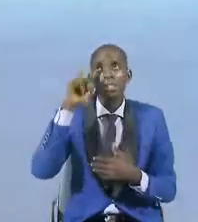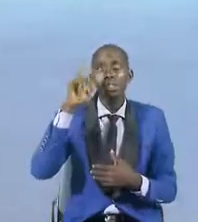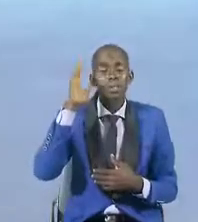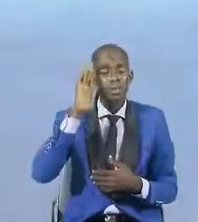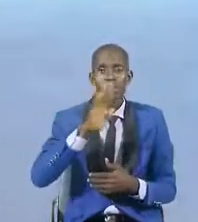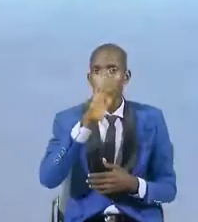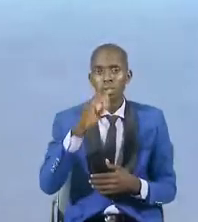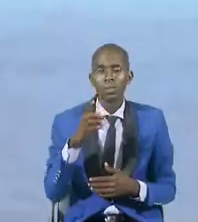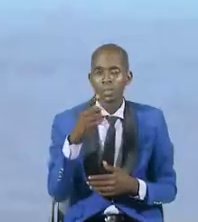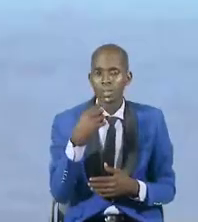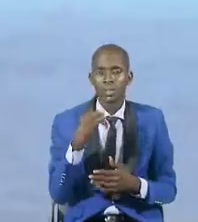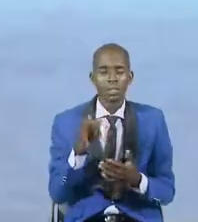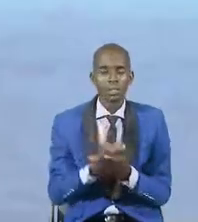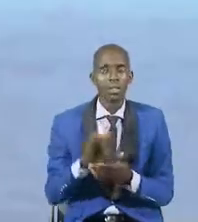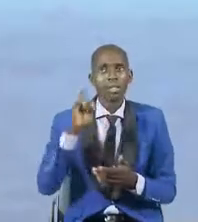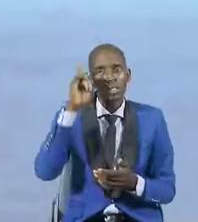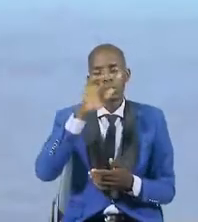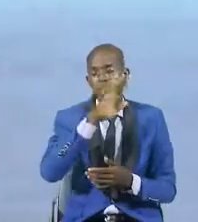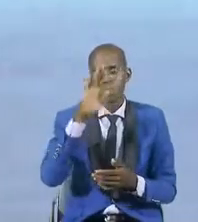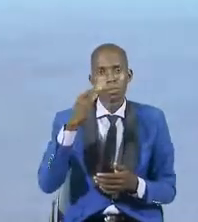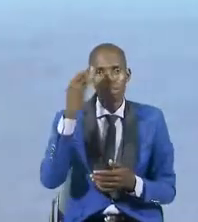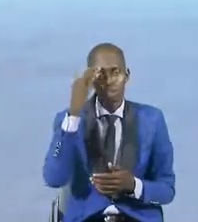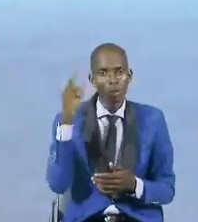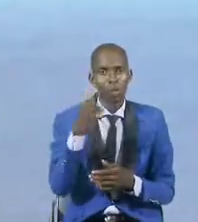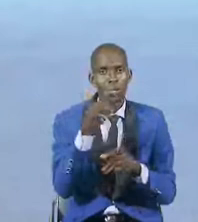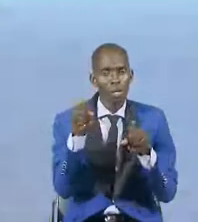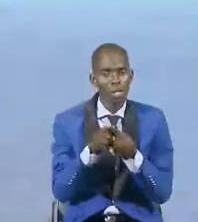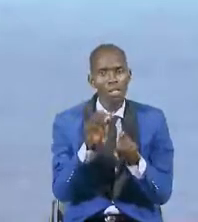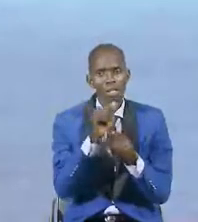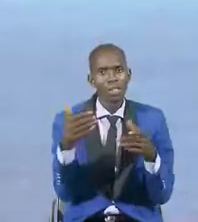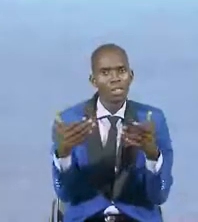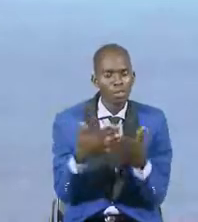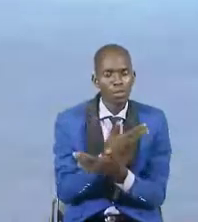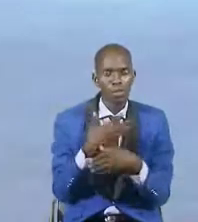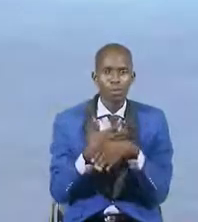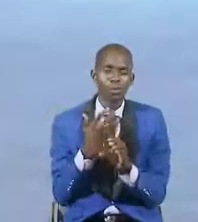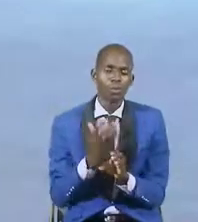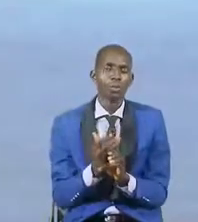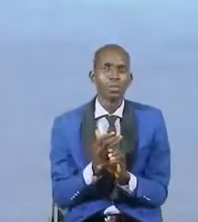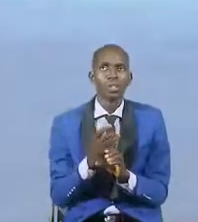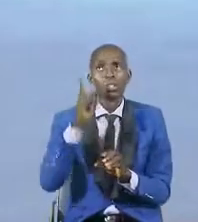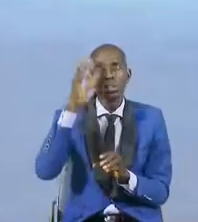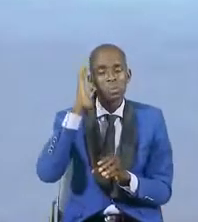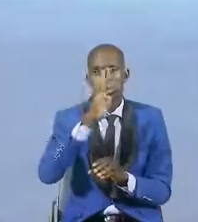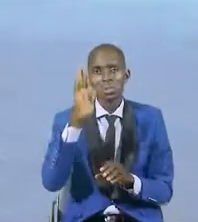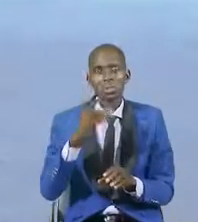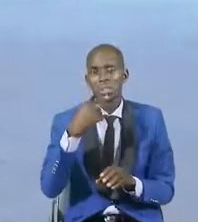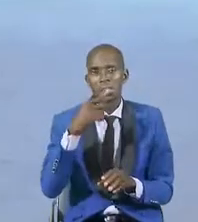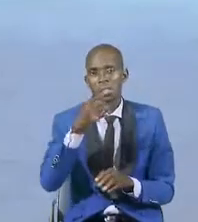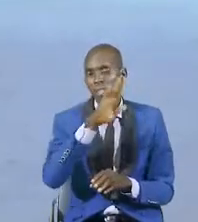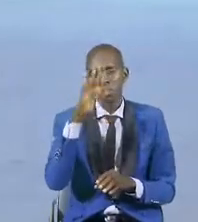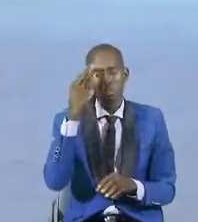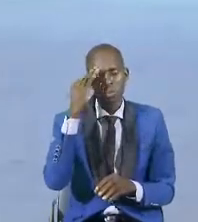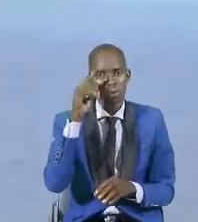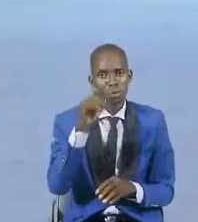justice, par la grâce de Dieu, en tant que nouvelle créature, ils ne diraient pas je ne vous ai jamais